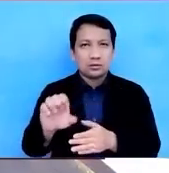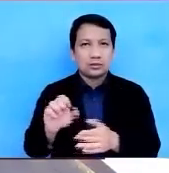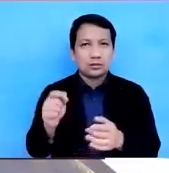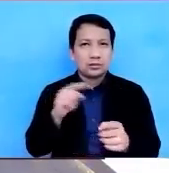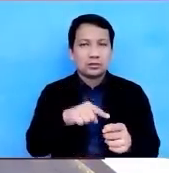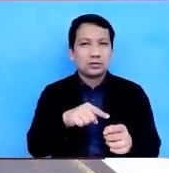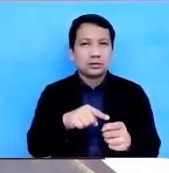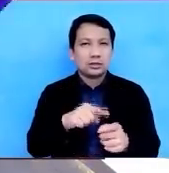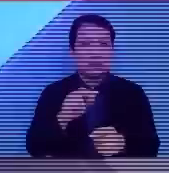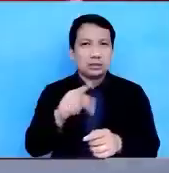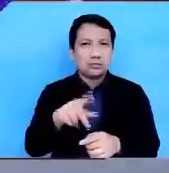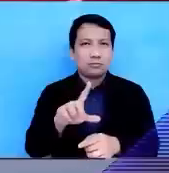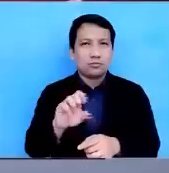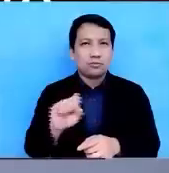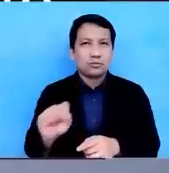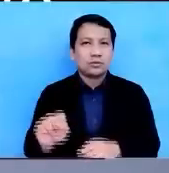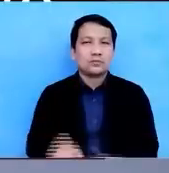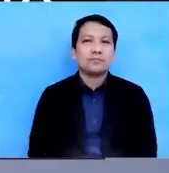Napoles.